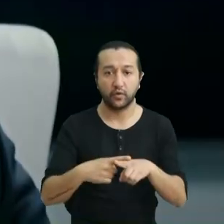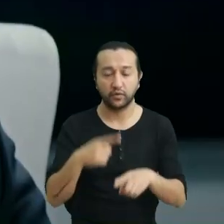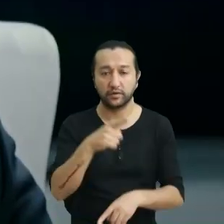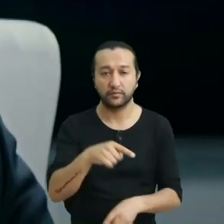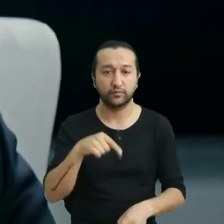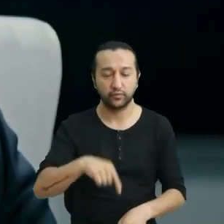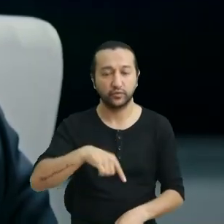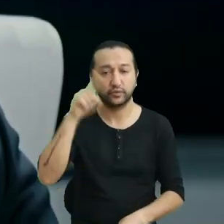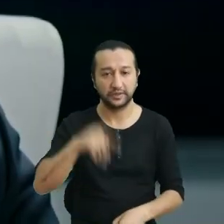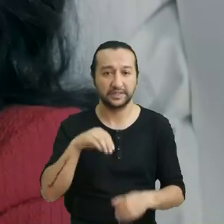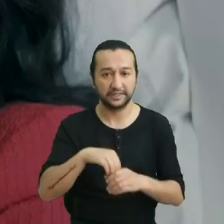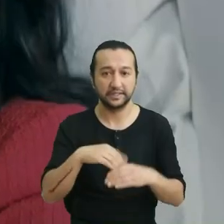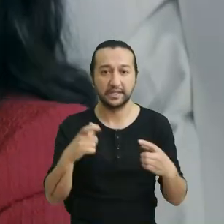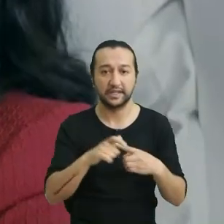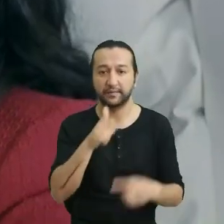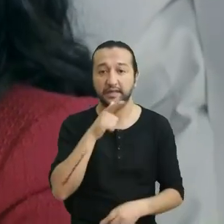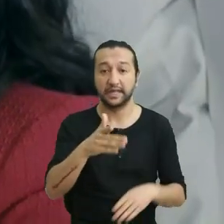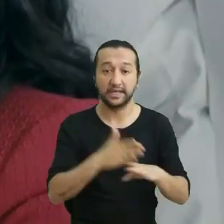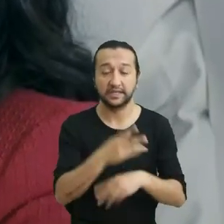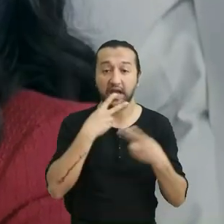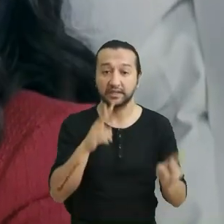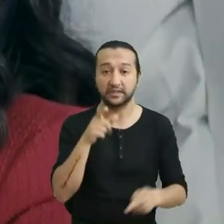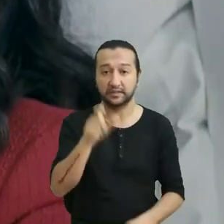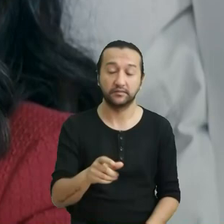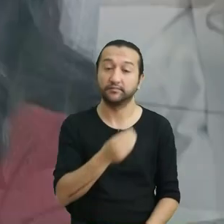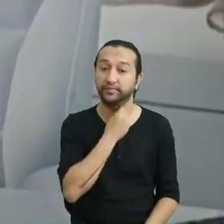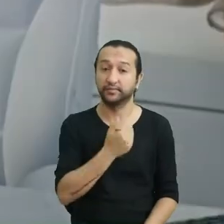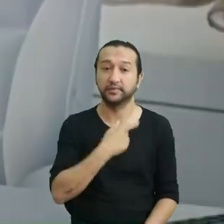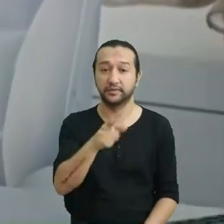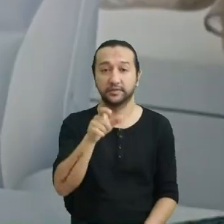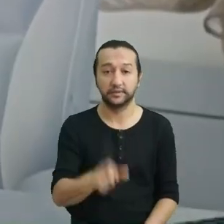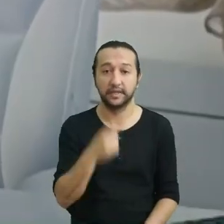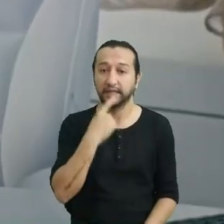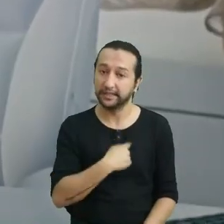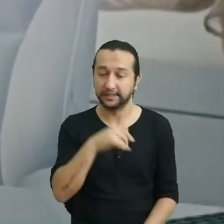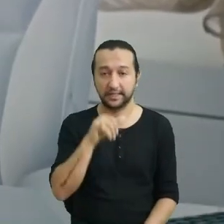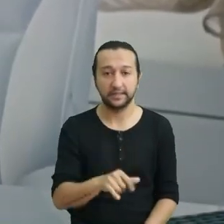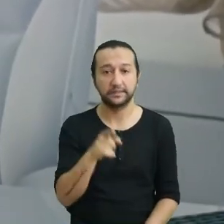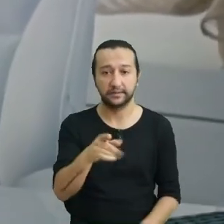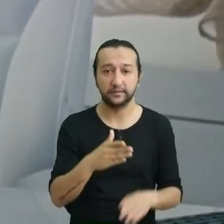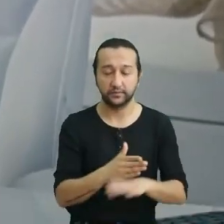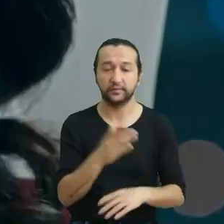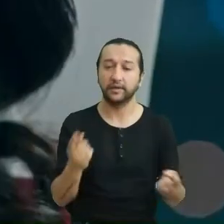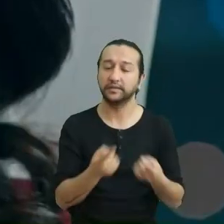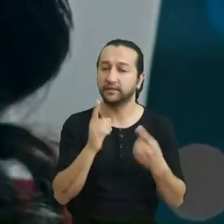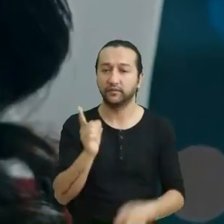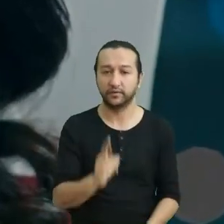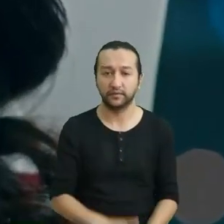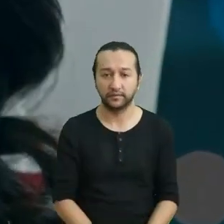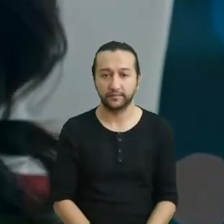Ortaklar bugünler içindir Ender Bey. Ancak açıkçası darıldım size. Ne deseniz haklısınız.